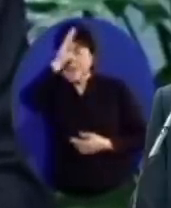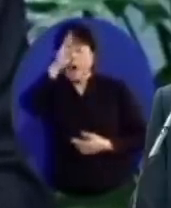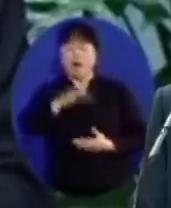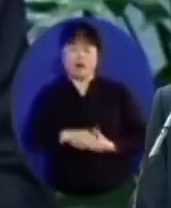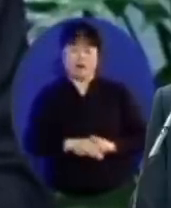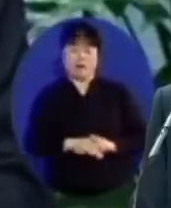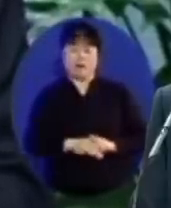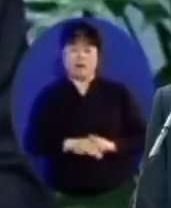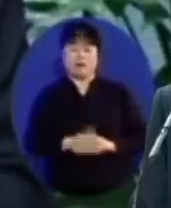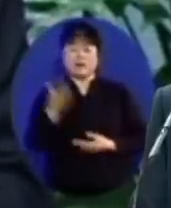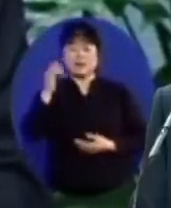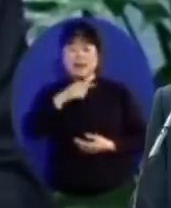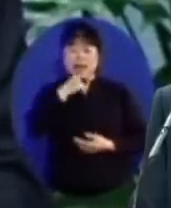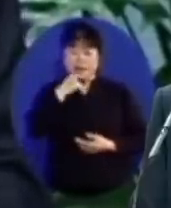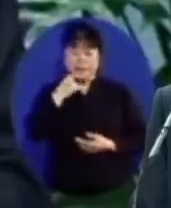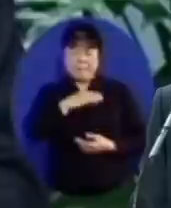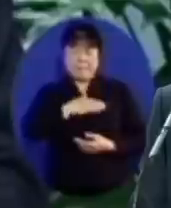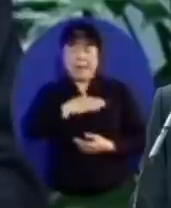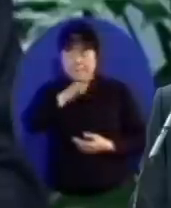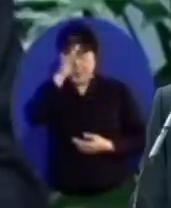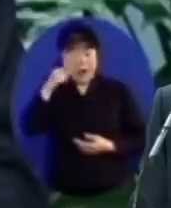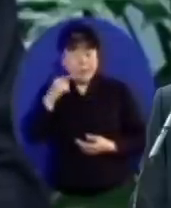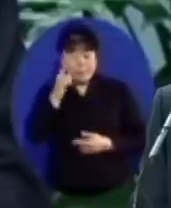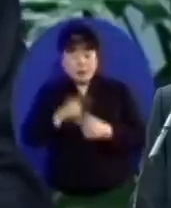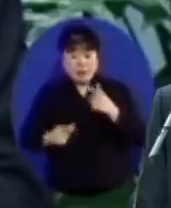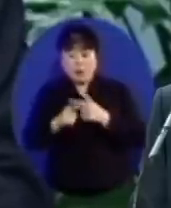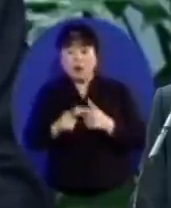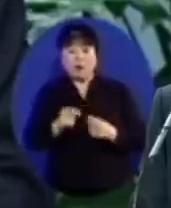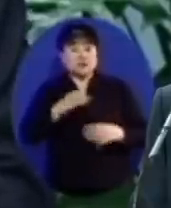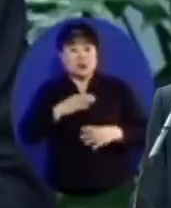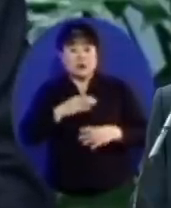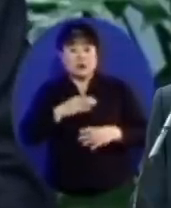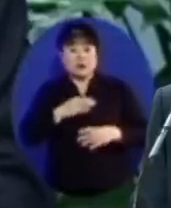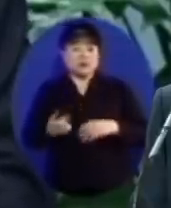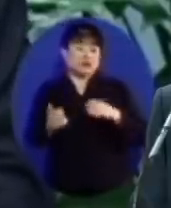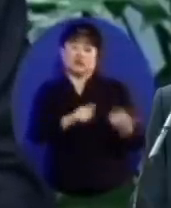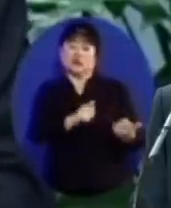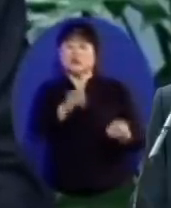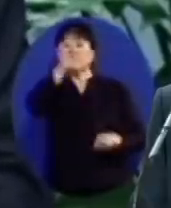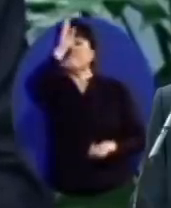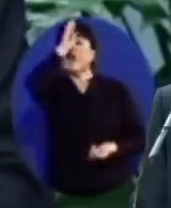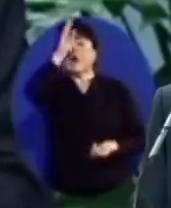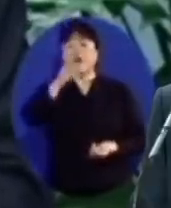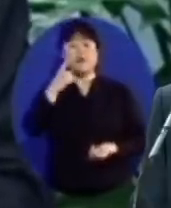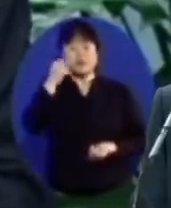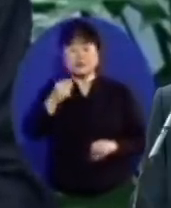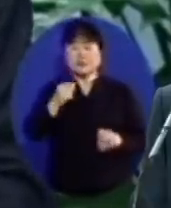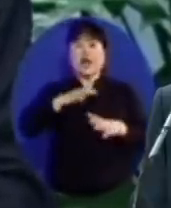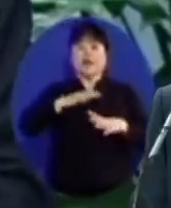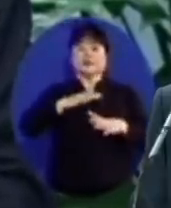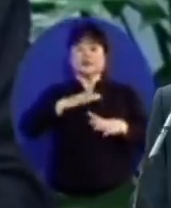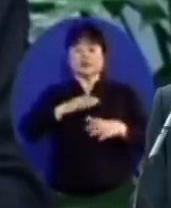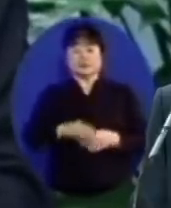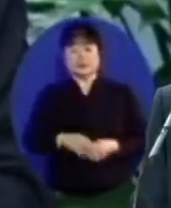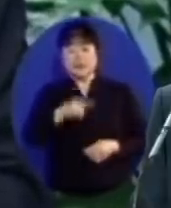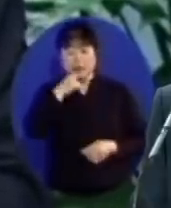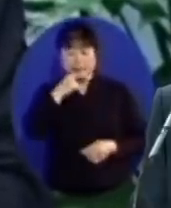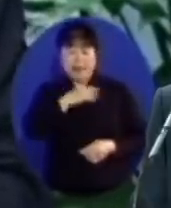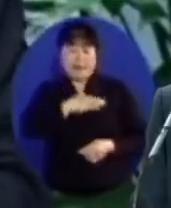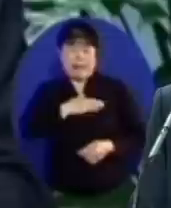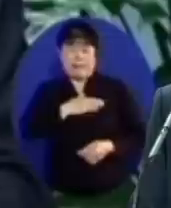그 당시에 폐병은 암보다 더 무섭습니다. 걸리면 죽는다고 했습니다. 이 목사가 깜짝 놀랐습니다. 폐병